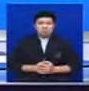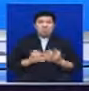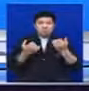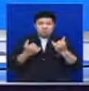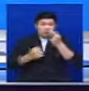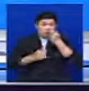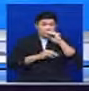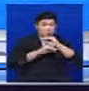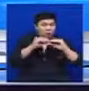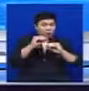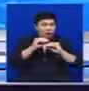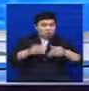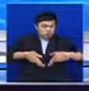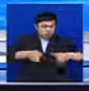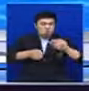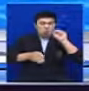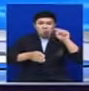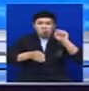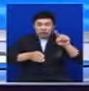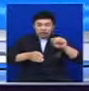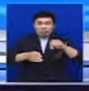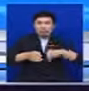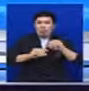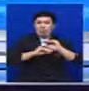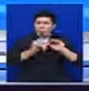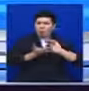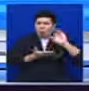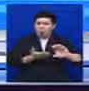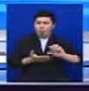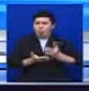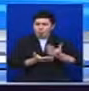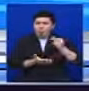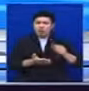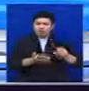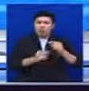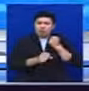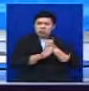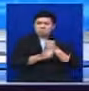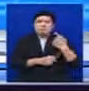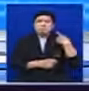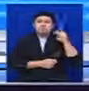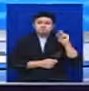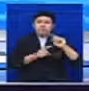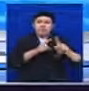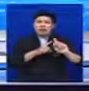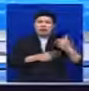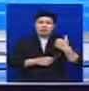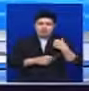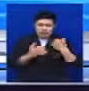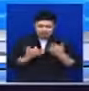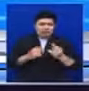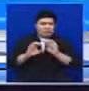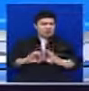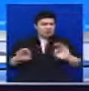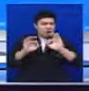ดูโครงการมอเตอร์เวย์กันบ้างนะคะซึ่งถือว่าเป็นโครงการลงทุนขนาดใหญ่นะคะที่จะก่อให้เกิดประโยชน์อย่างแท้จริงแล้วก็ที่ส